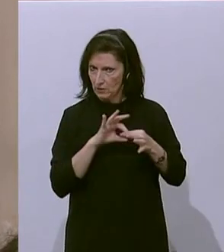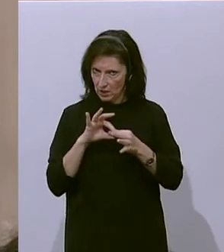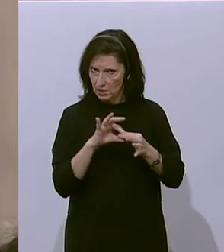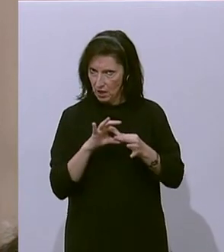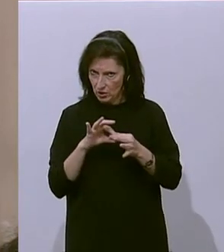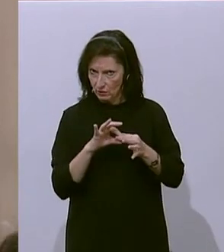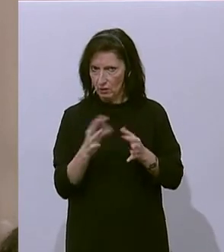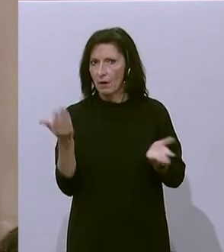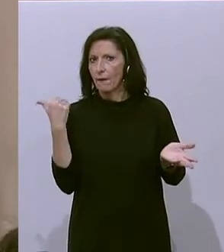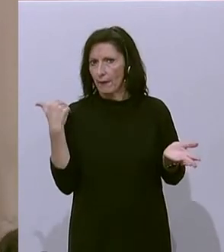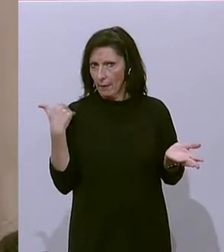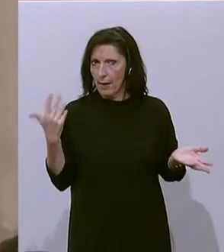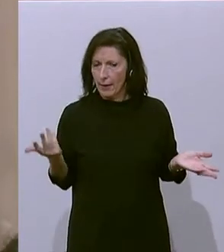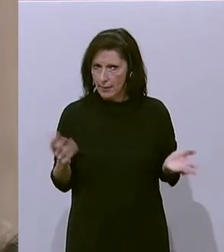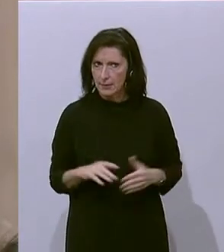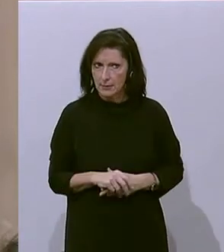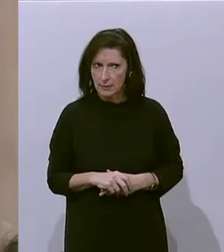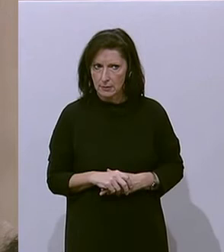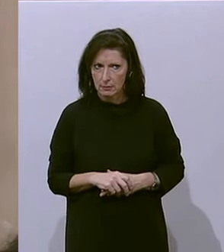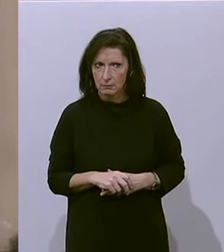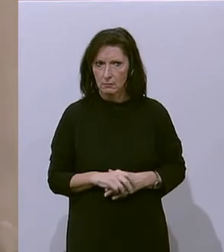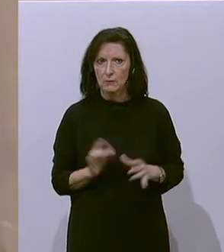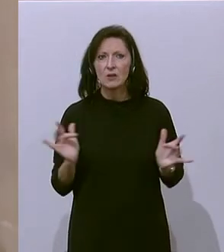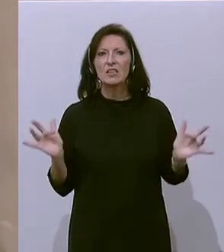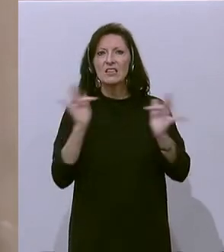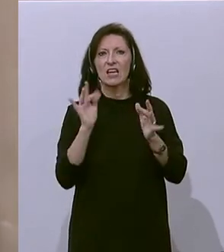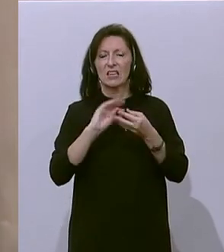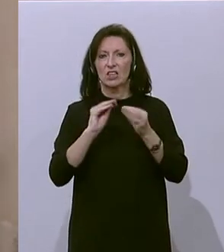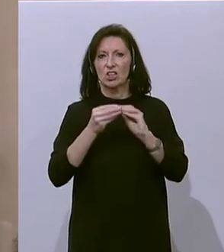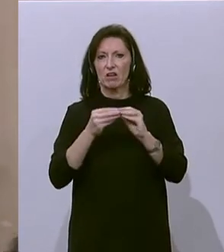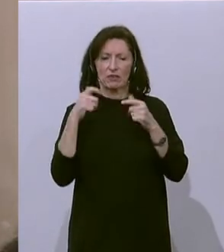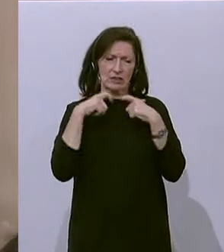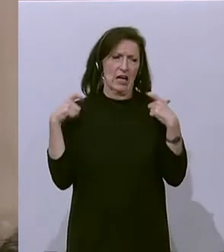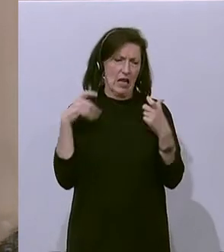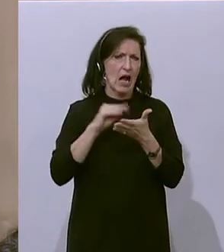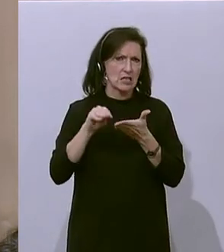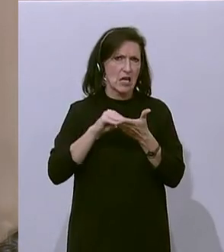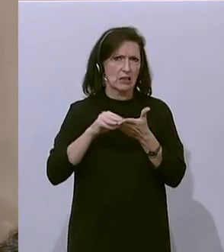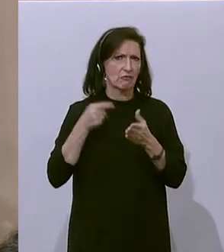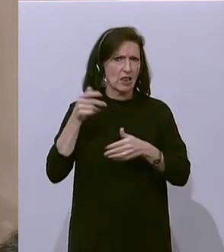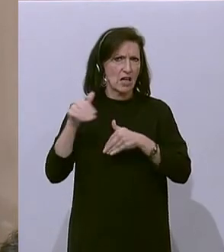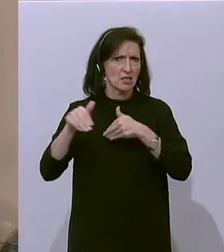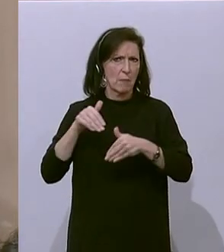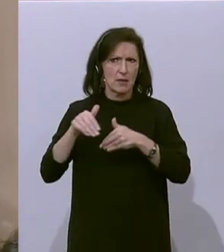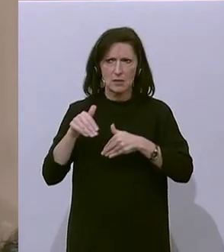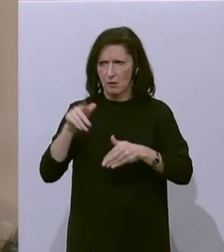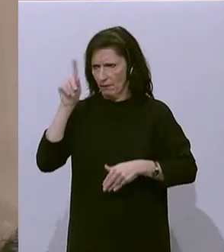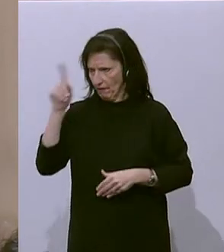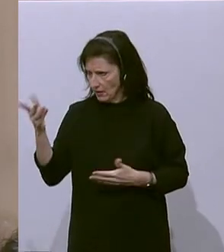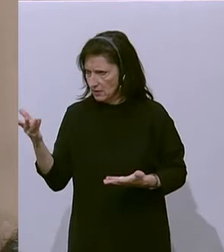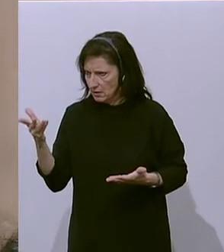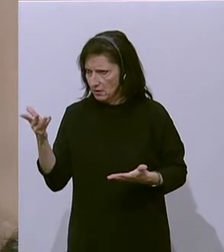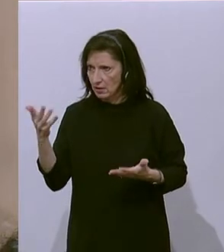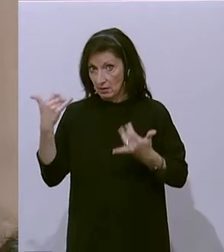der damals um das mögliche Gegengeschäft noch Generalsekretär im Finanzministerium war, gibt es, wie Sie wissen,